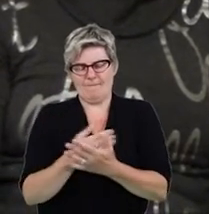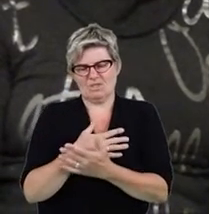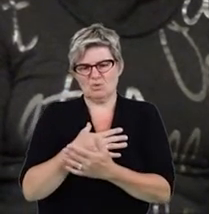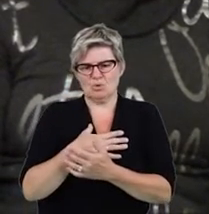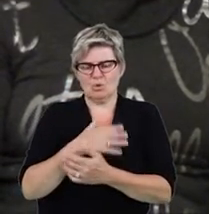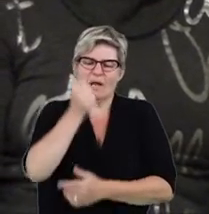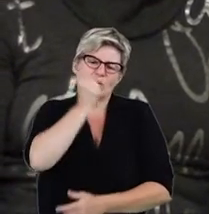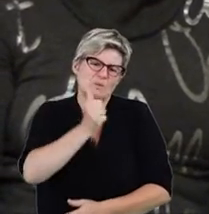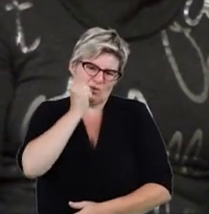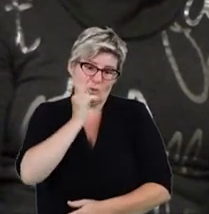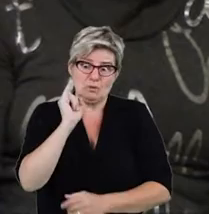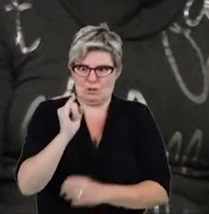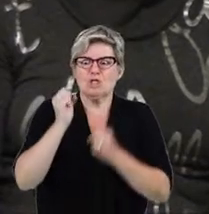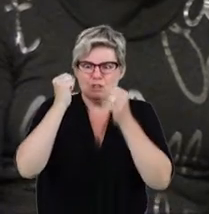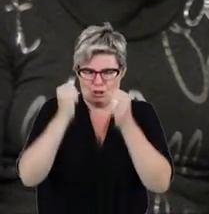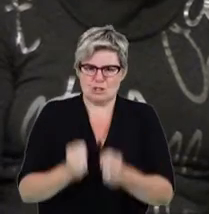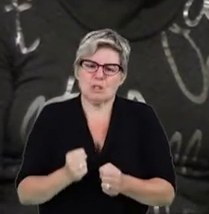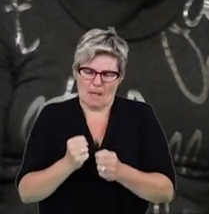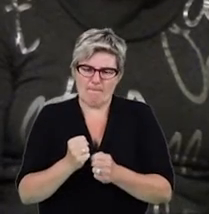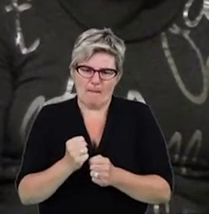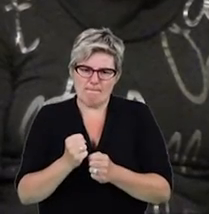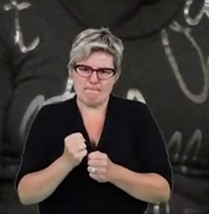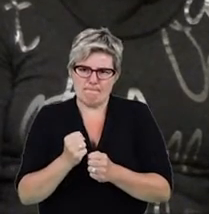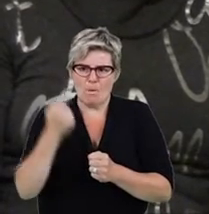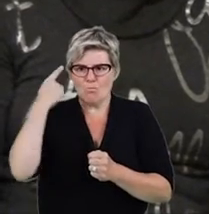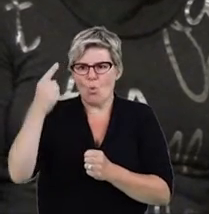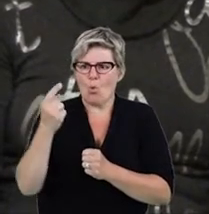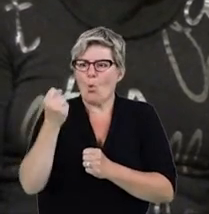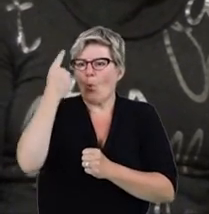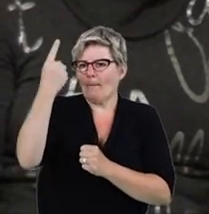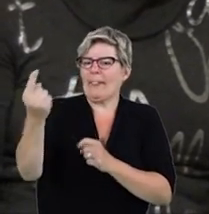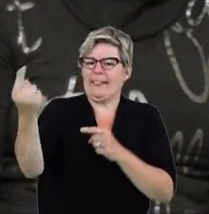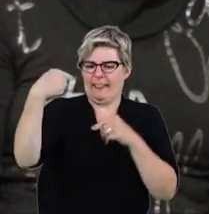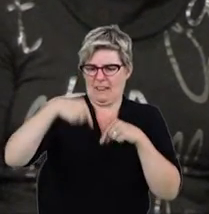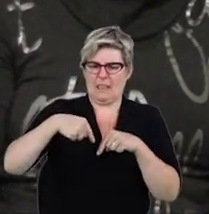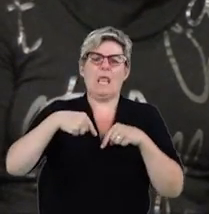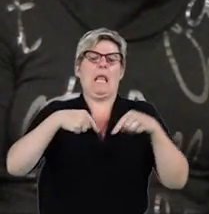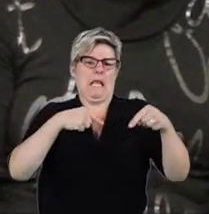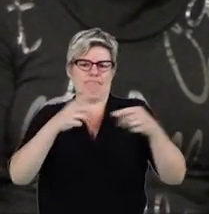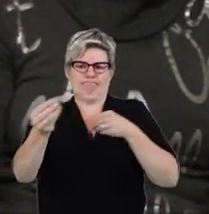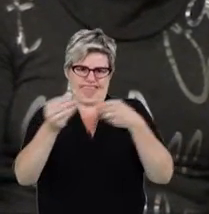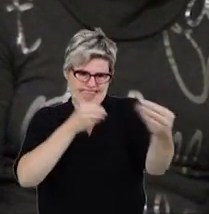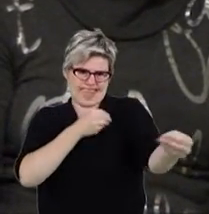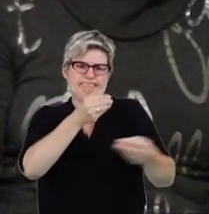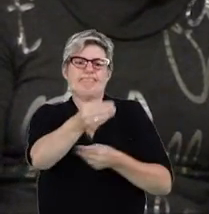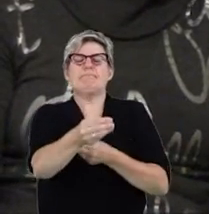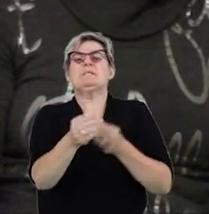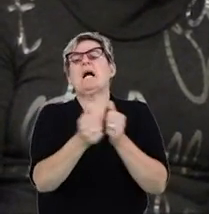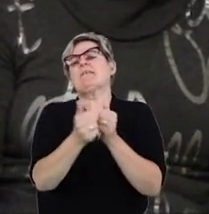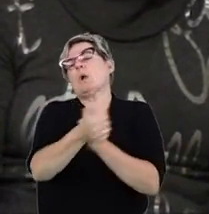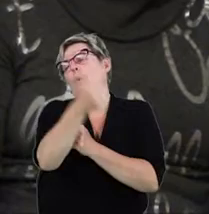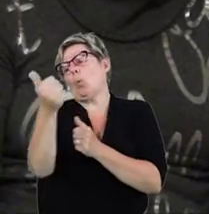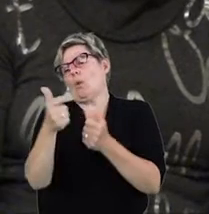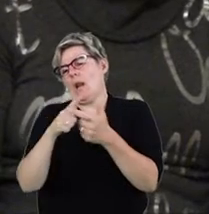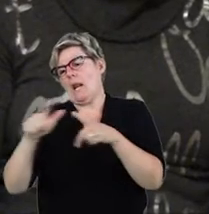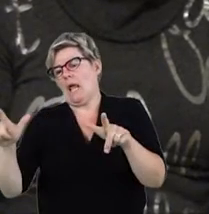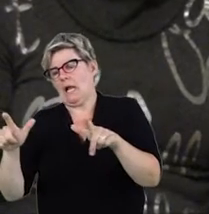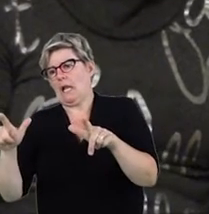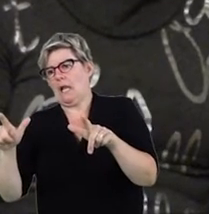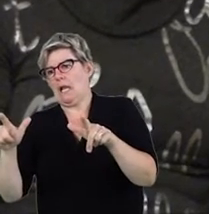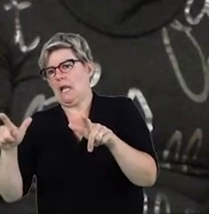facile à se faire comprendre si on est capable de parler. Mais c'est tellement plus simple aussi d'être capable de se comprendre dans une